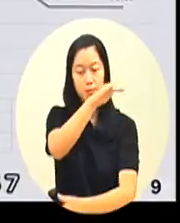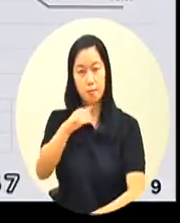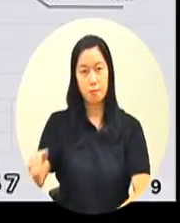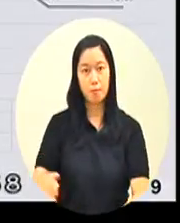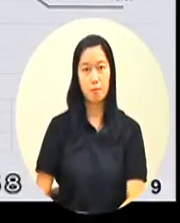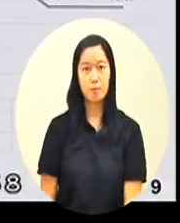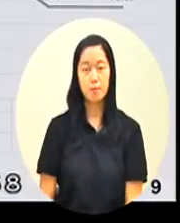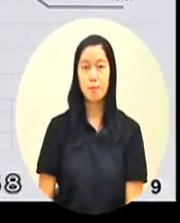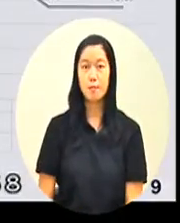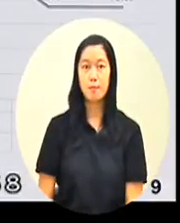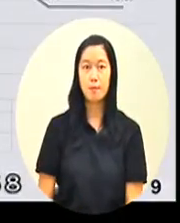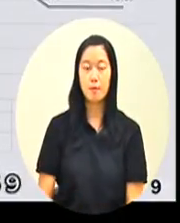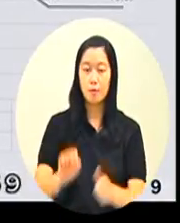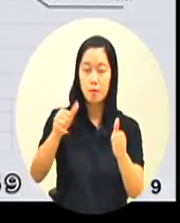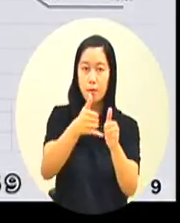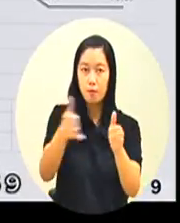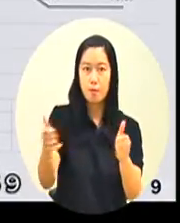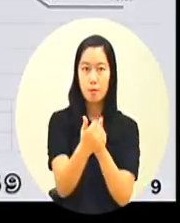之下，我们